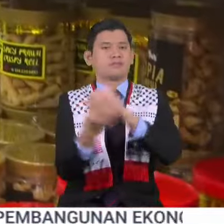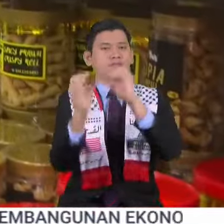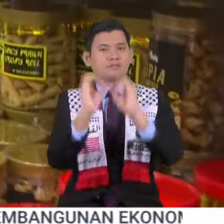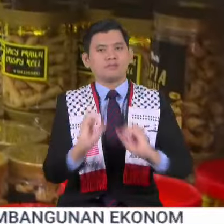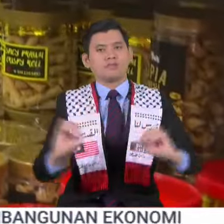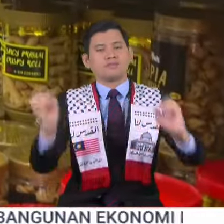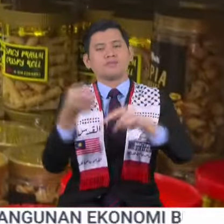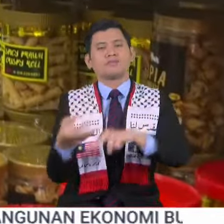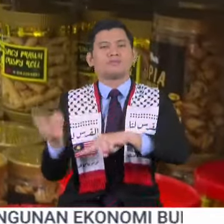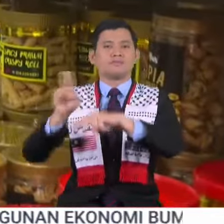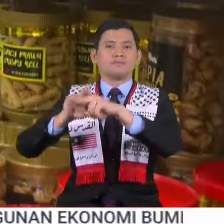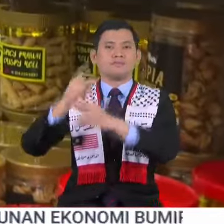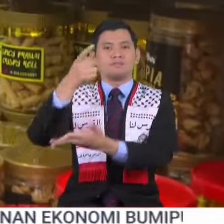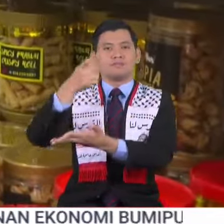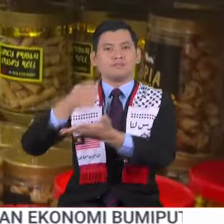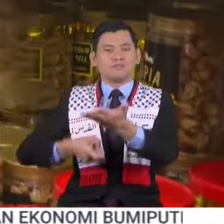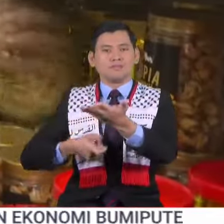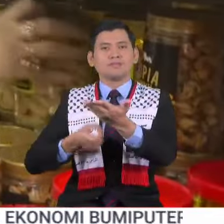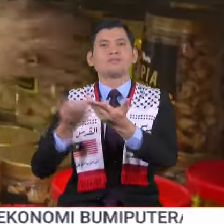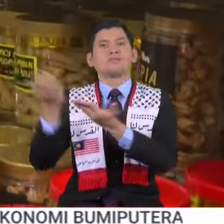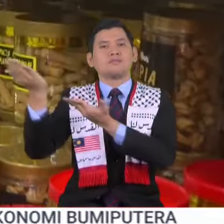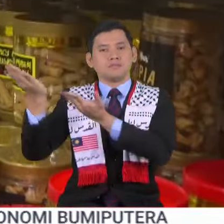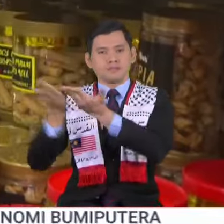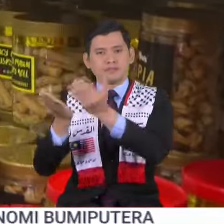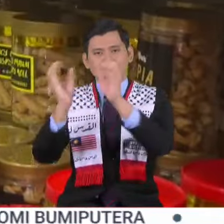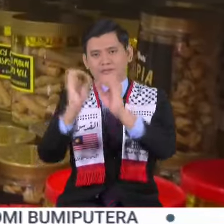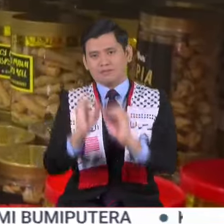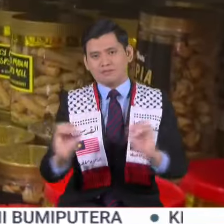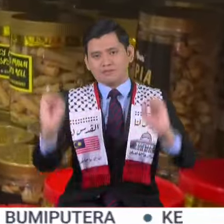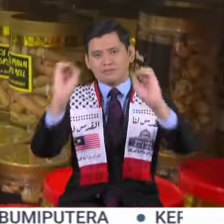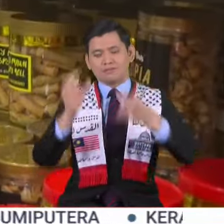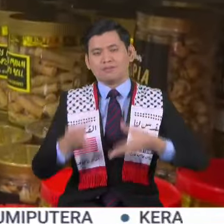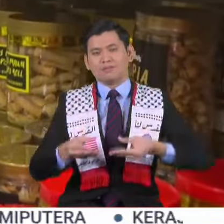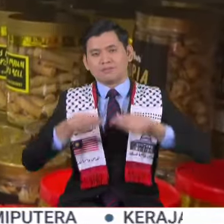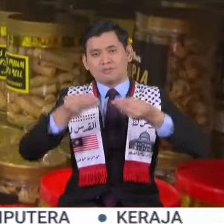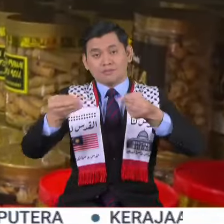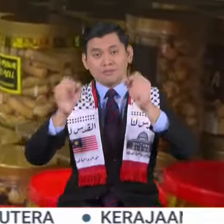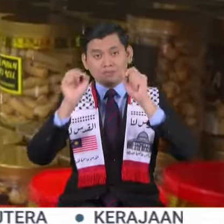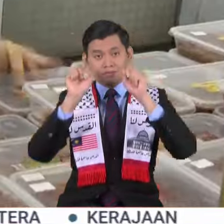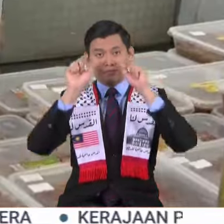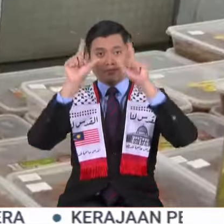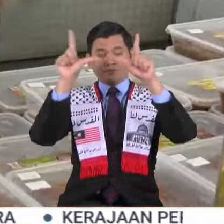harga perkhidmatan, sekaligus tidak membawa kejutan kepada ekonomi.